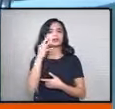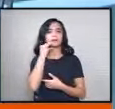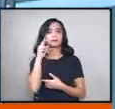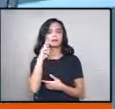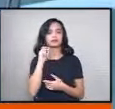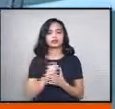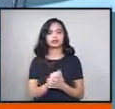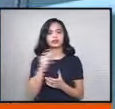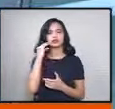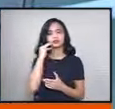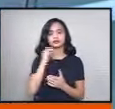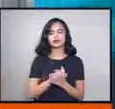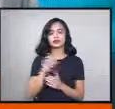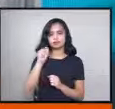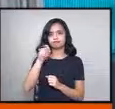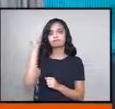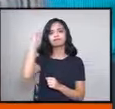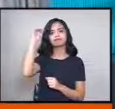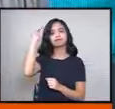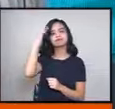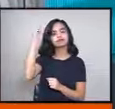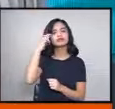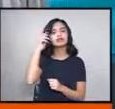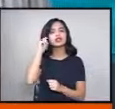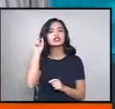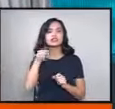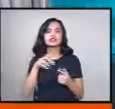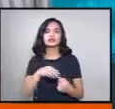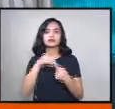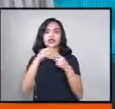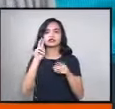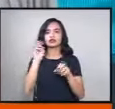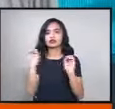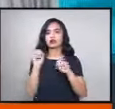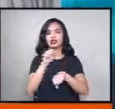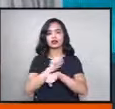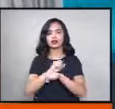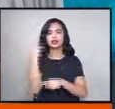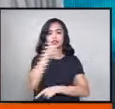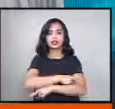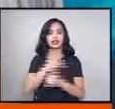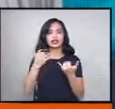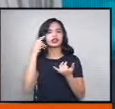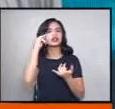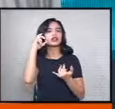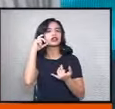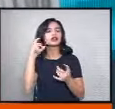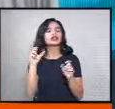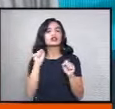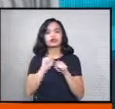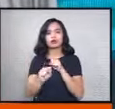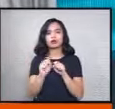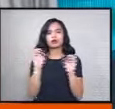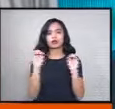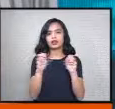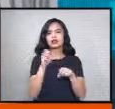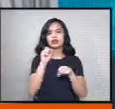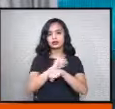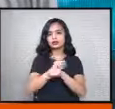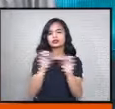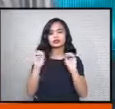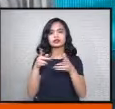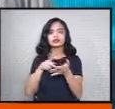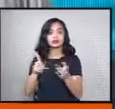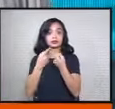Margs. Chang Margs! Idol Rafi, may tuturing na special non-working holiday ang Ninoy Aquino Day. Kaya no work, no pay. Pero sa